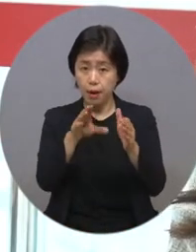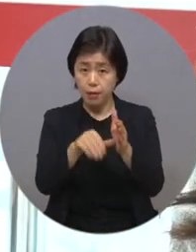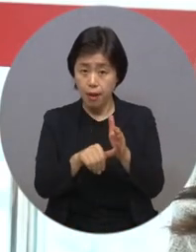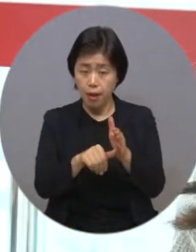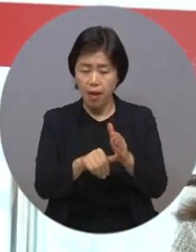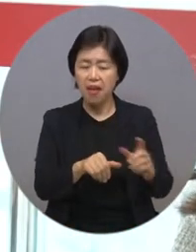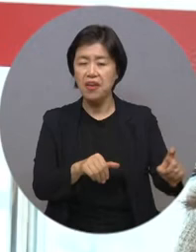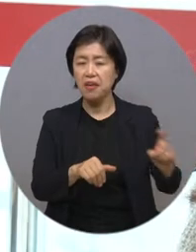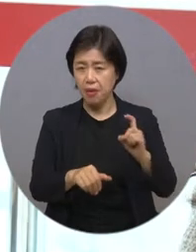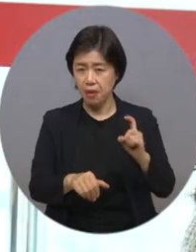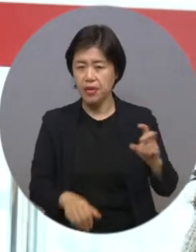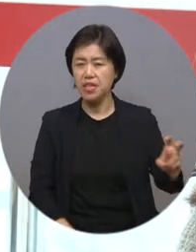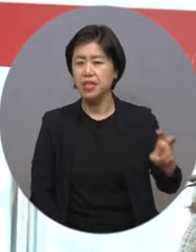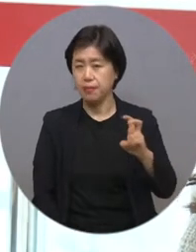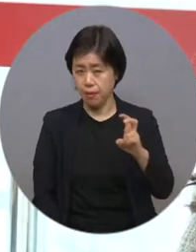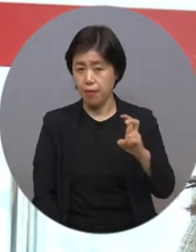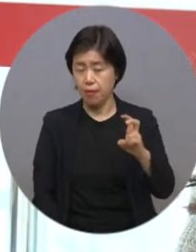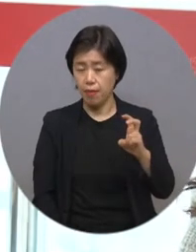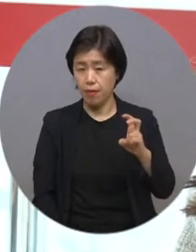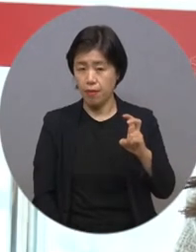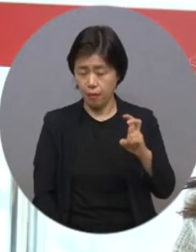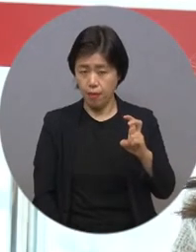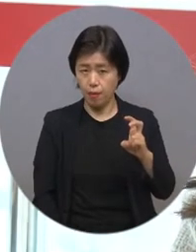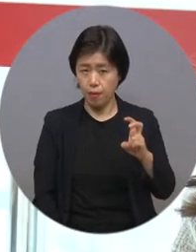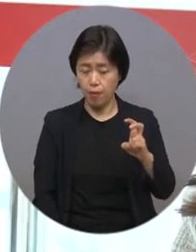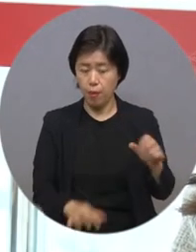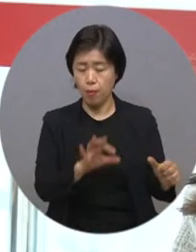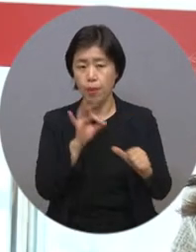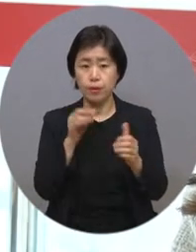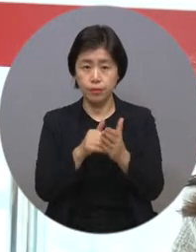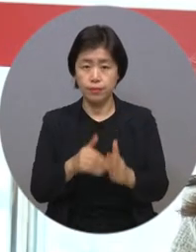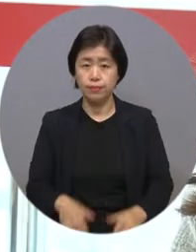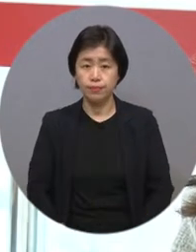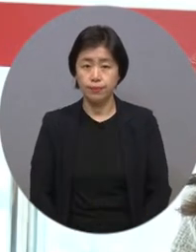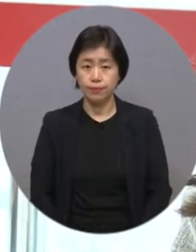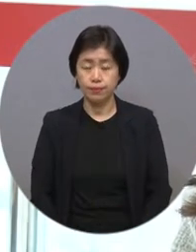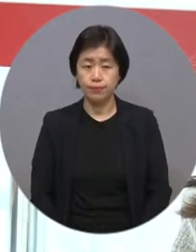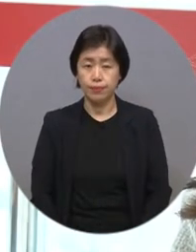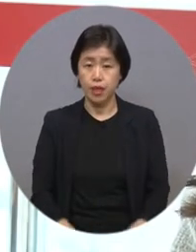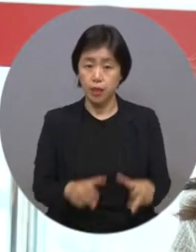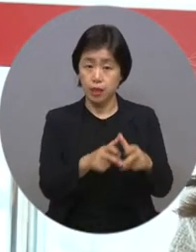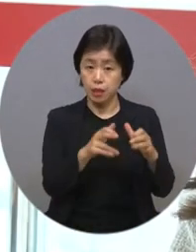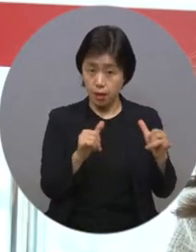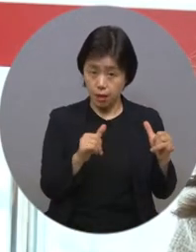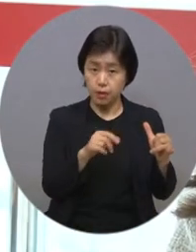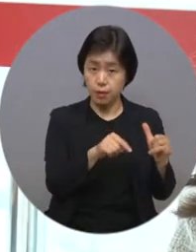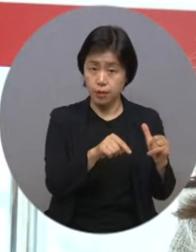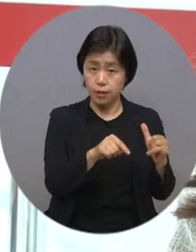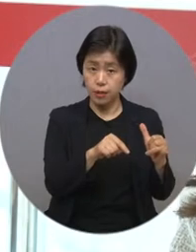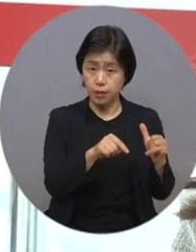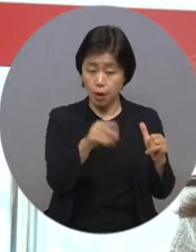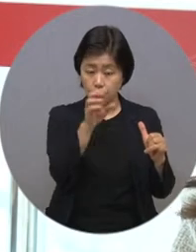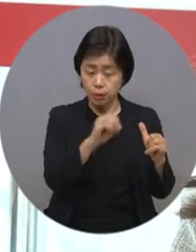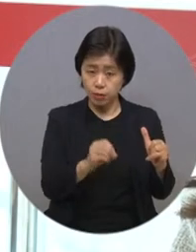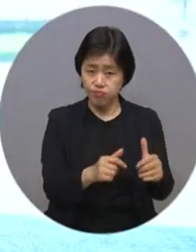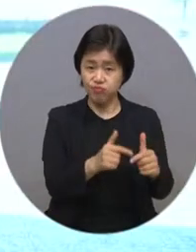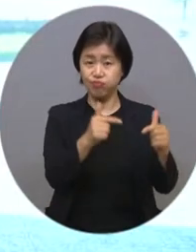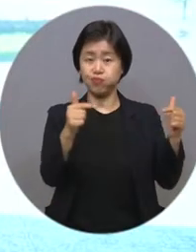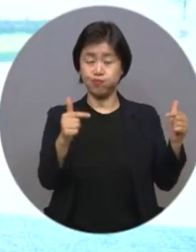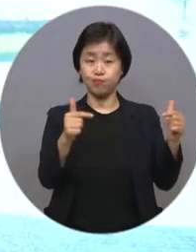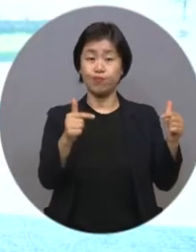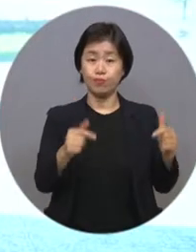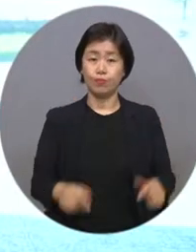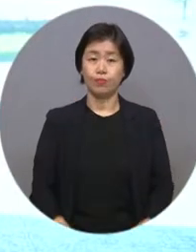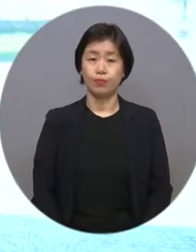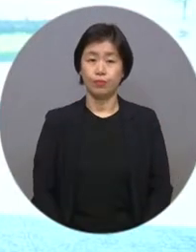이제 그룹 단위로 채용을 시작을 했고요. 그렇게 하면서 장애인 비율이 장애 사원 채용 비율이 급격히 늘어나게 됐습니다. 그래서